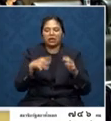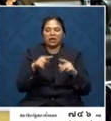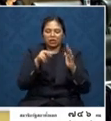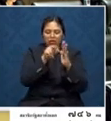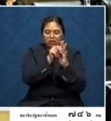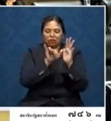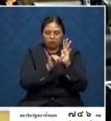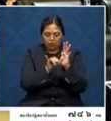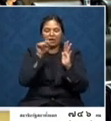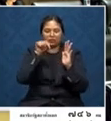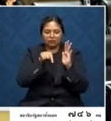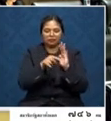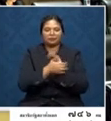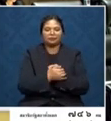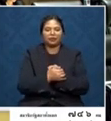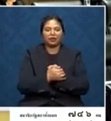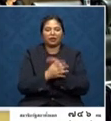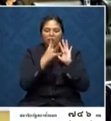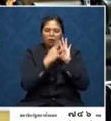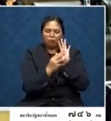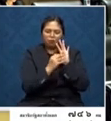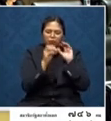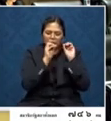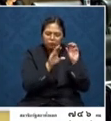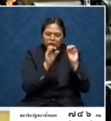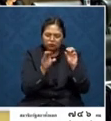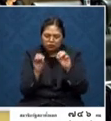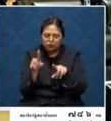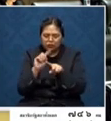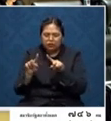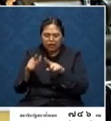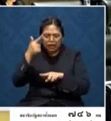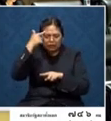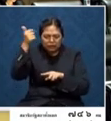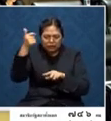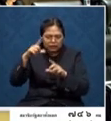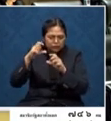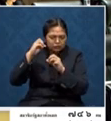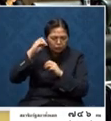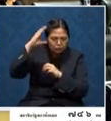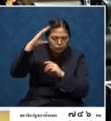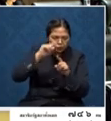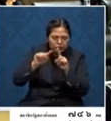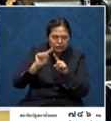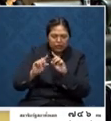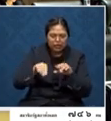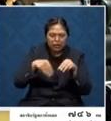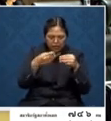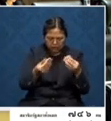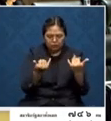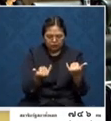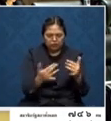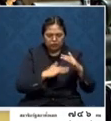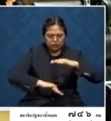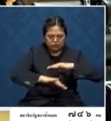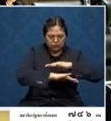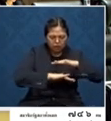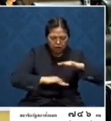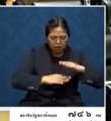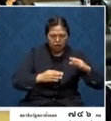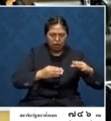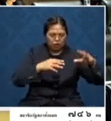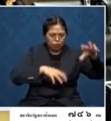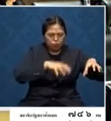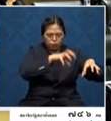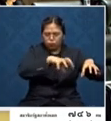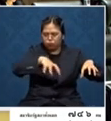ซึ่งในการจัดอบรมดิฉันคิดว่ารัฐบาลแทบไม่ต้องใช้งบประมาณในการสร้างศูนย์อบรมใหม่เพราะเรามีโครงสร้างพื้นฐานสถานที่องค์ความรู้มากม